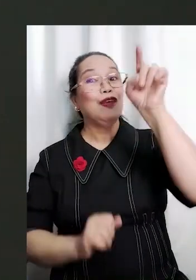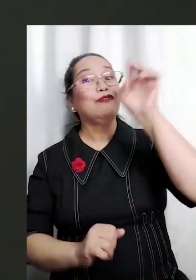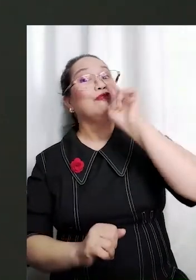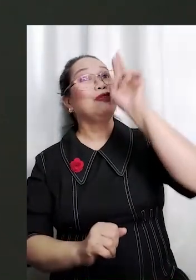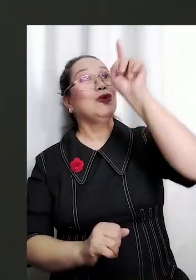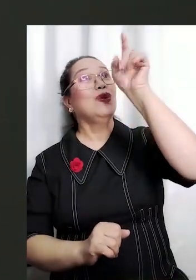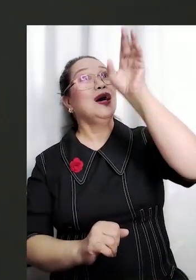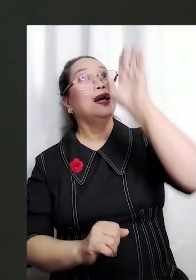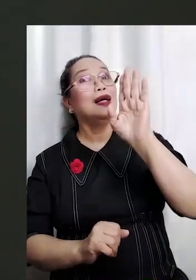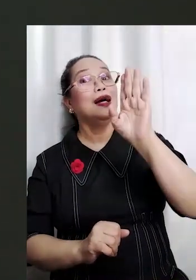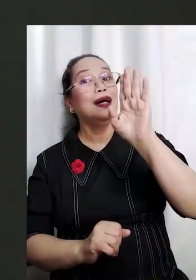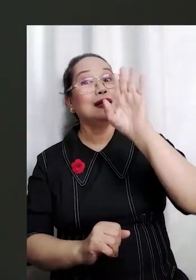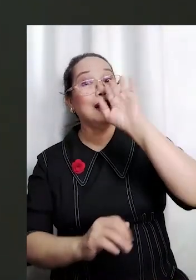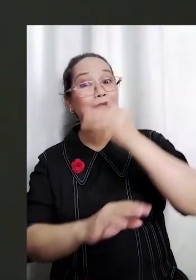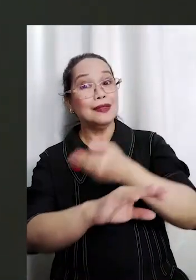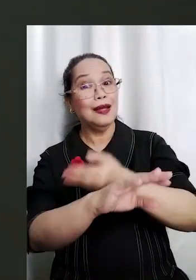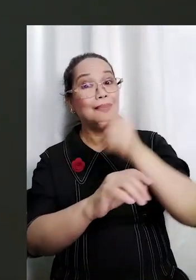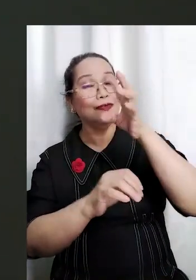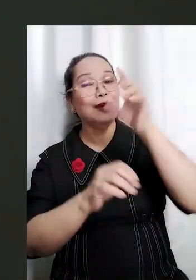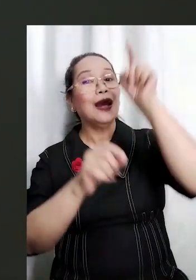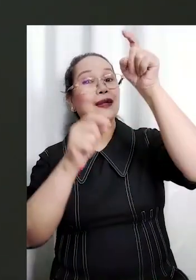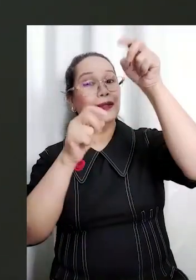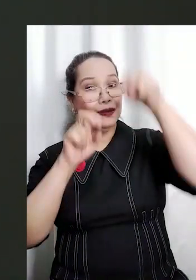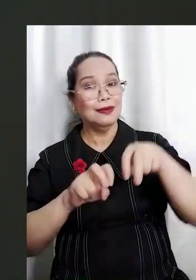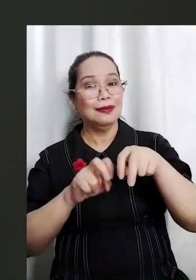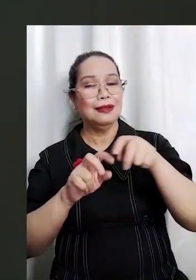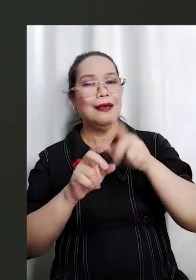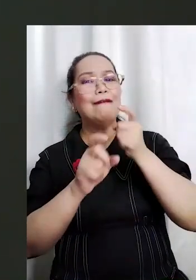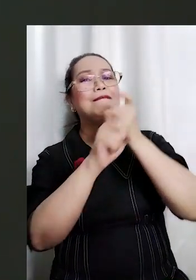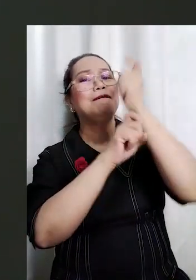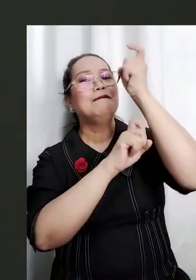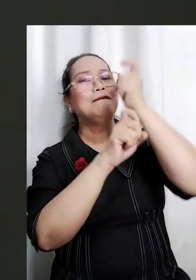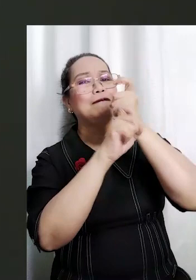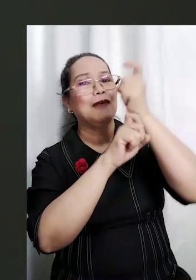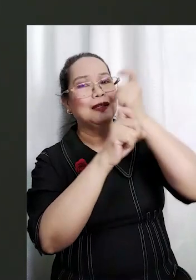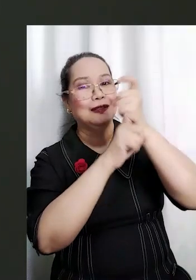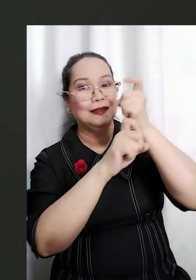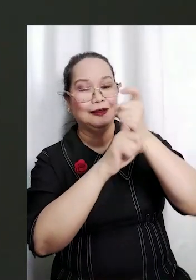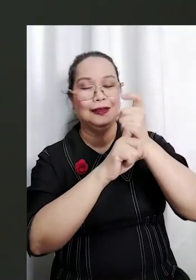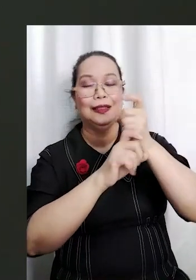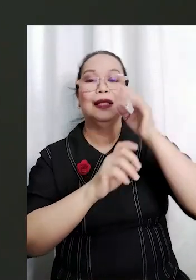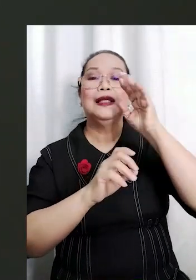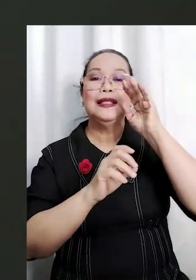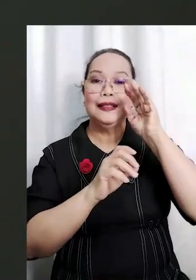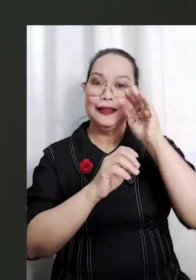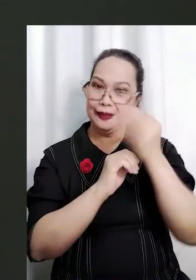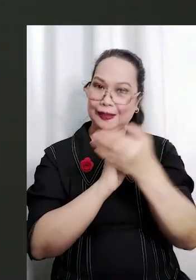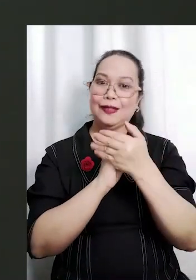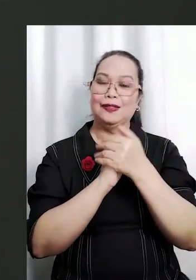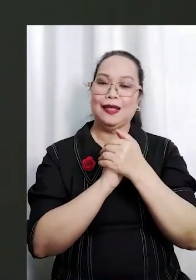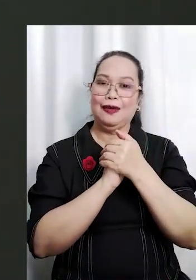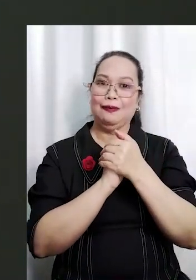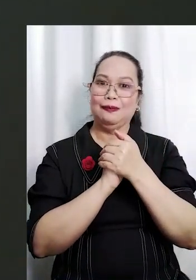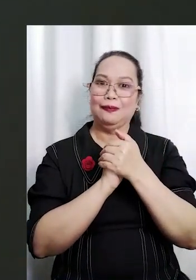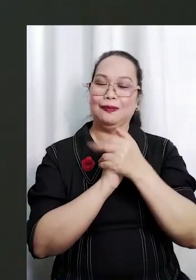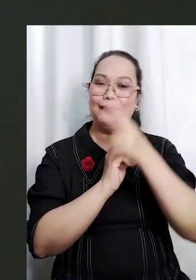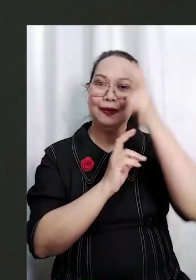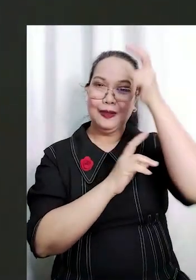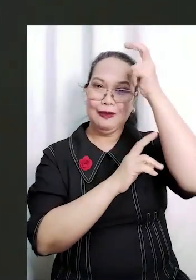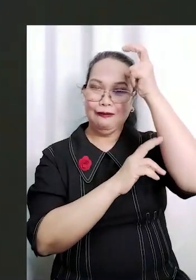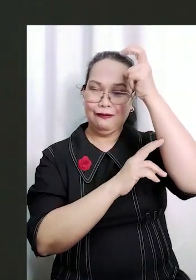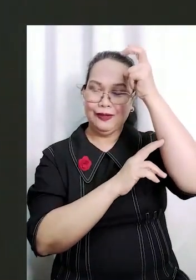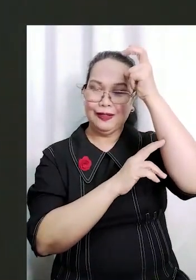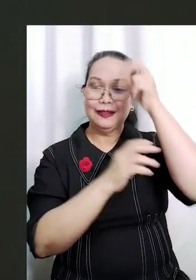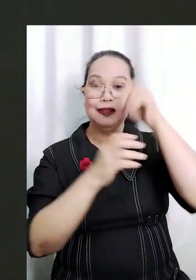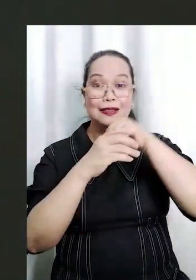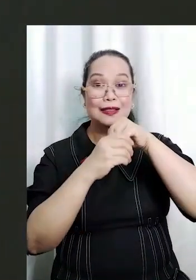ang anak ng Diyos, bumaba ka dyan." Nilibak siya. Ito rin ay hawig sa atake ng